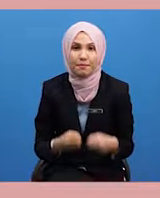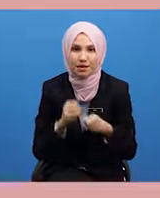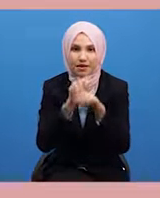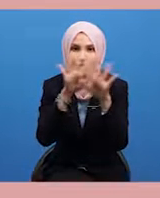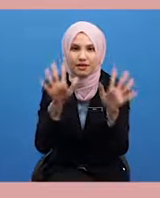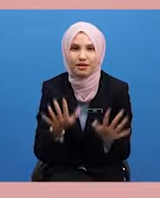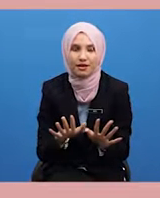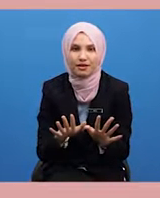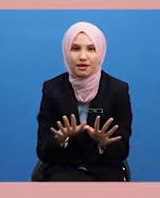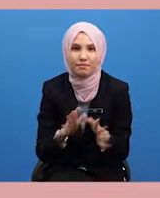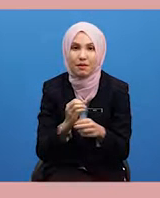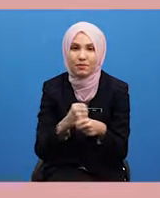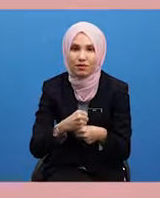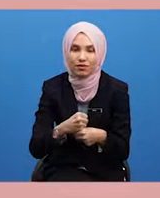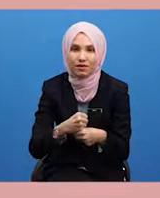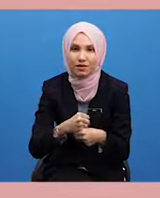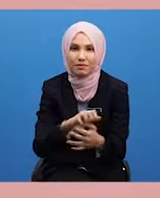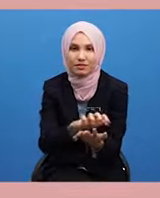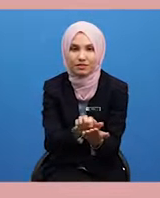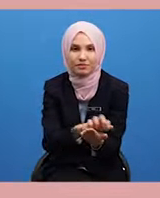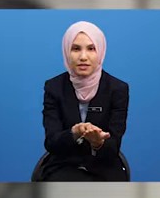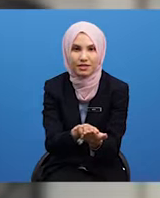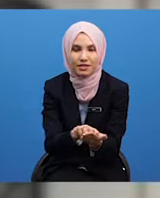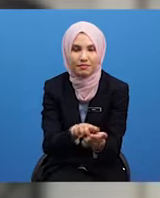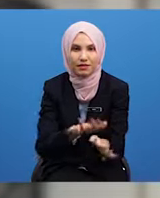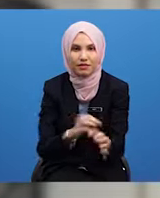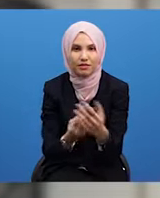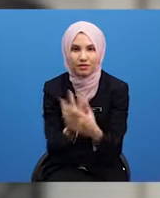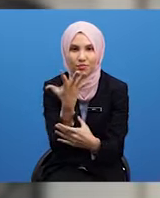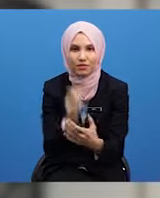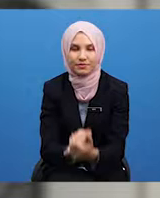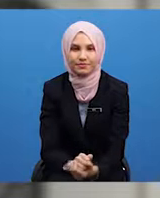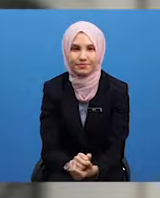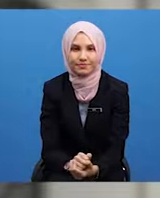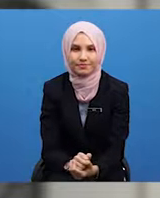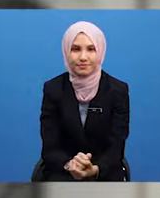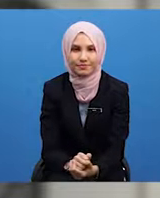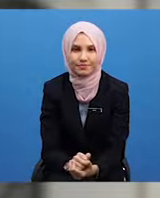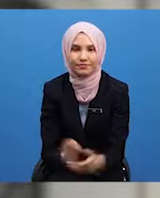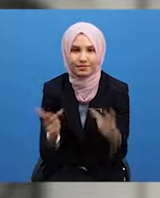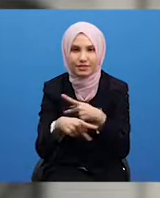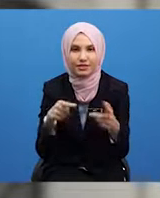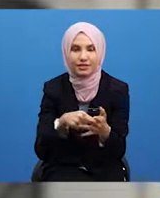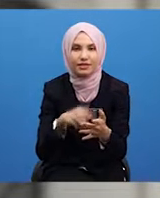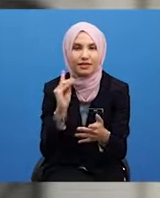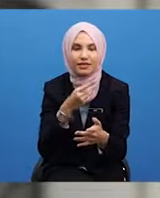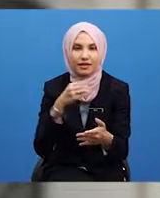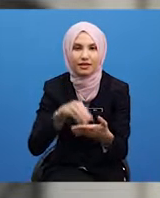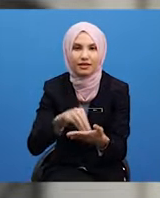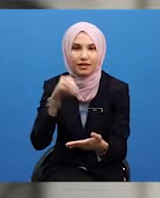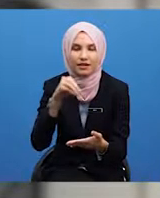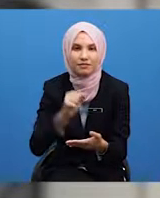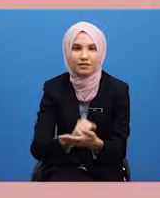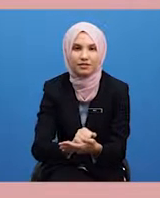dan buah pada tumbuhan. Pada episod kali ini, kita akan mempelajari berkaitan dengan